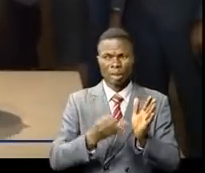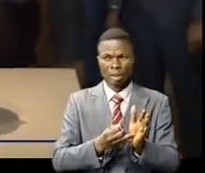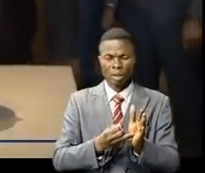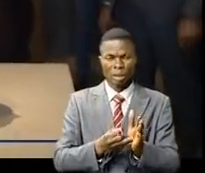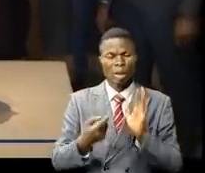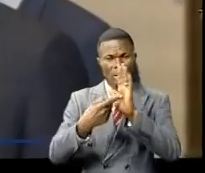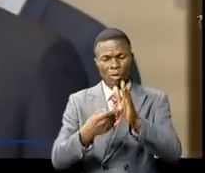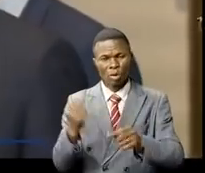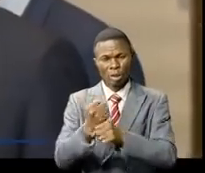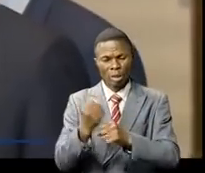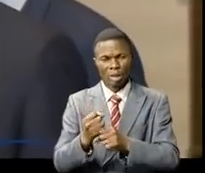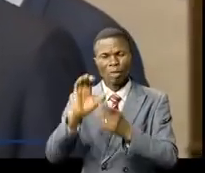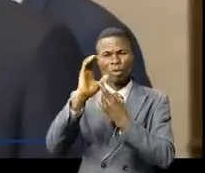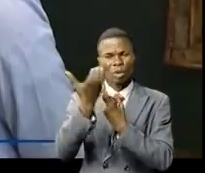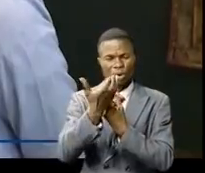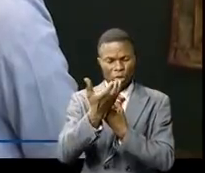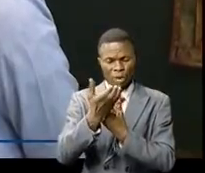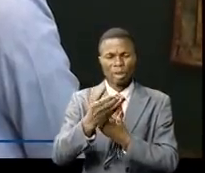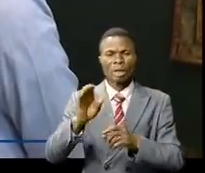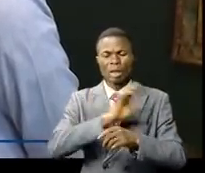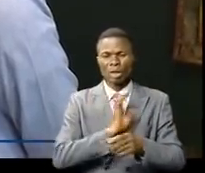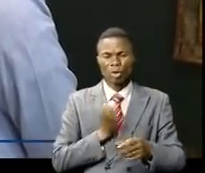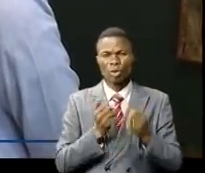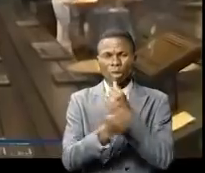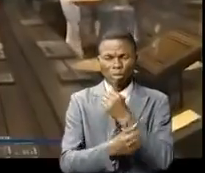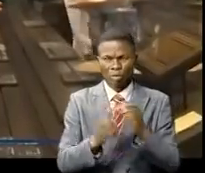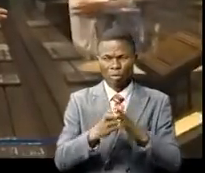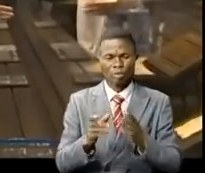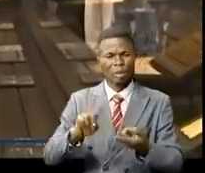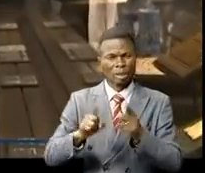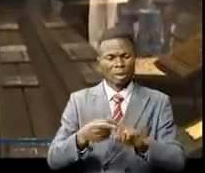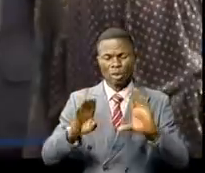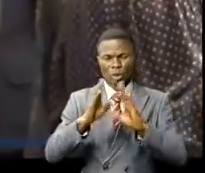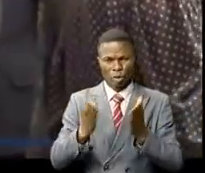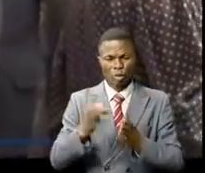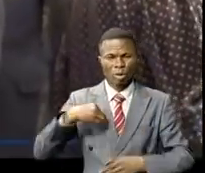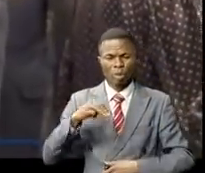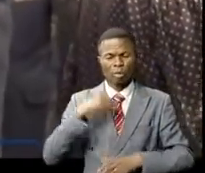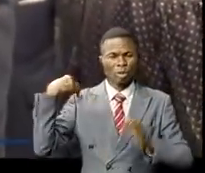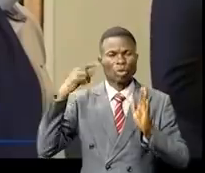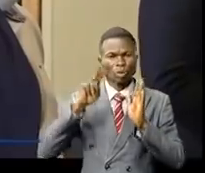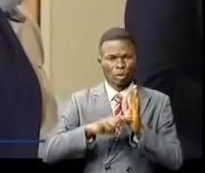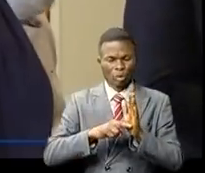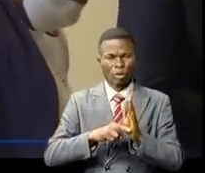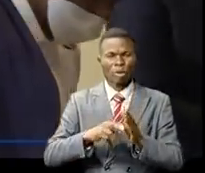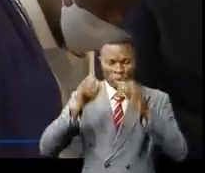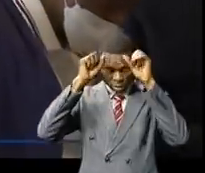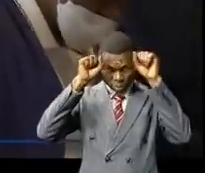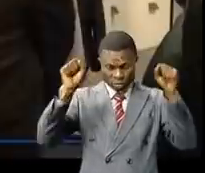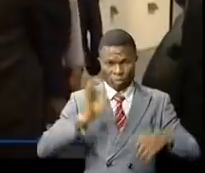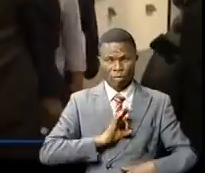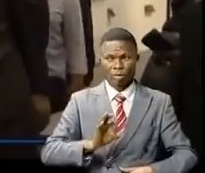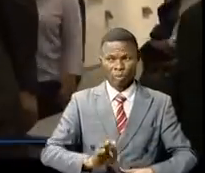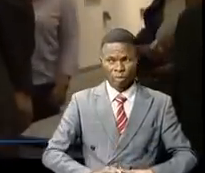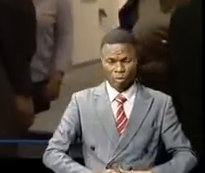coopération culturelle franco émirati accompagné de ses collaborateurs et des membres du gouvernement le président de la république s'est